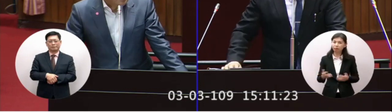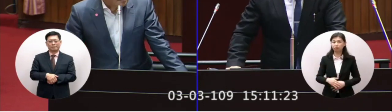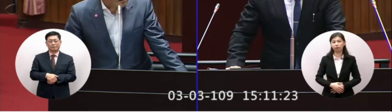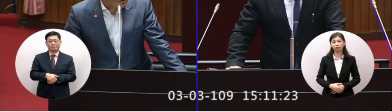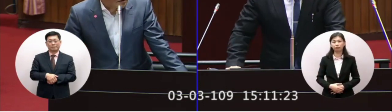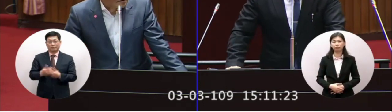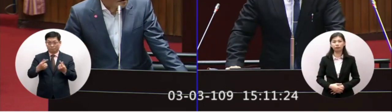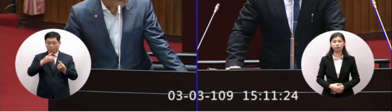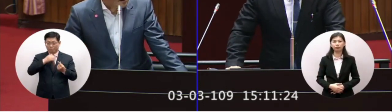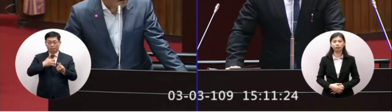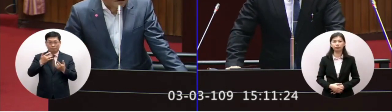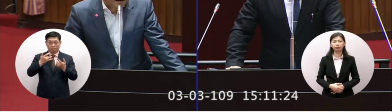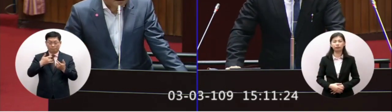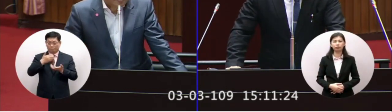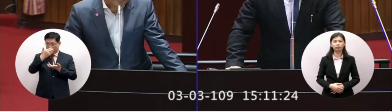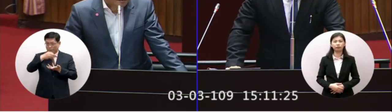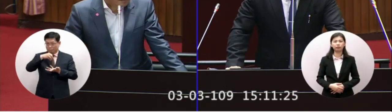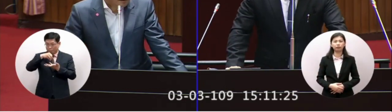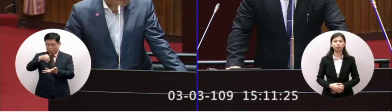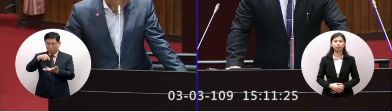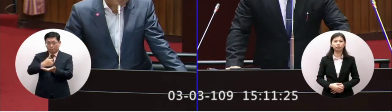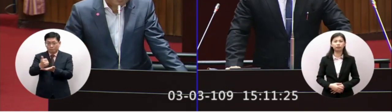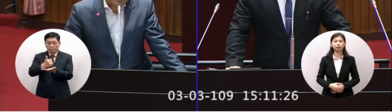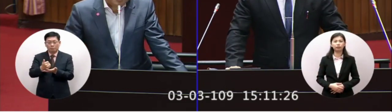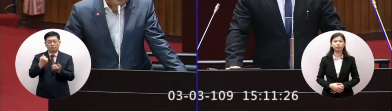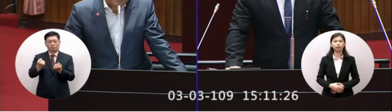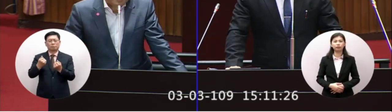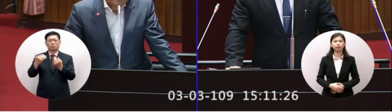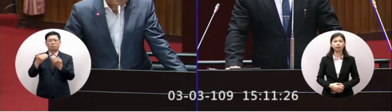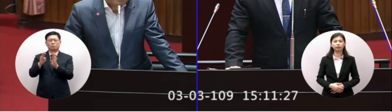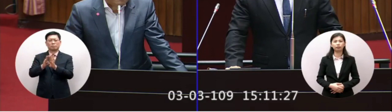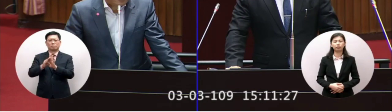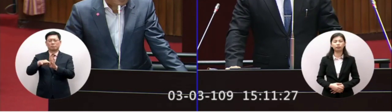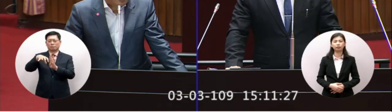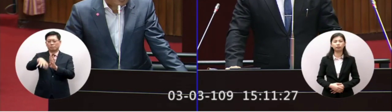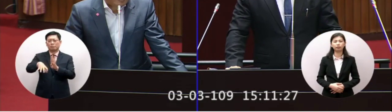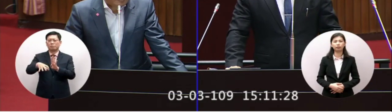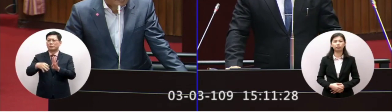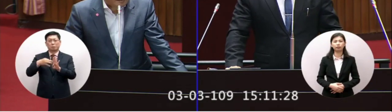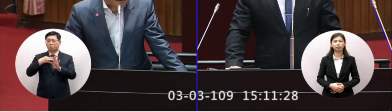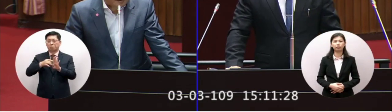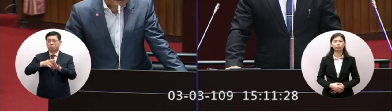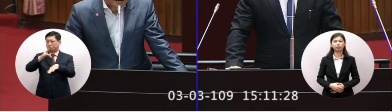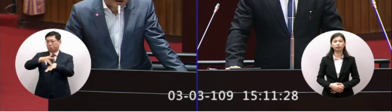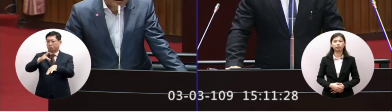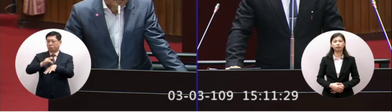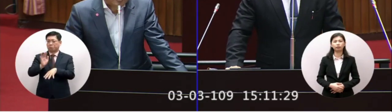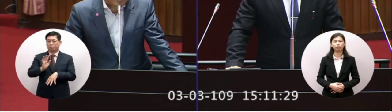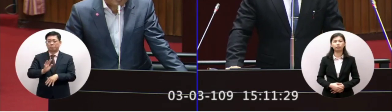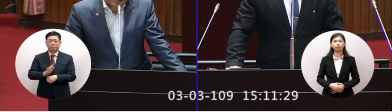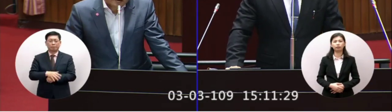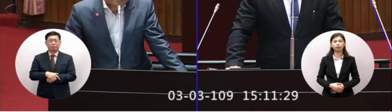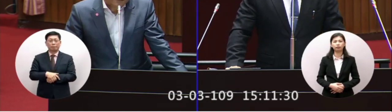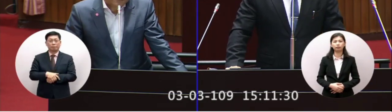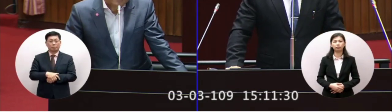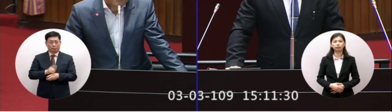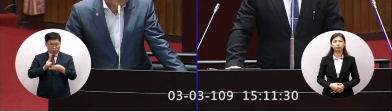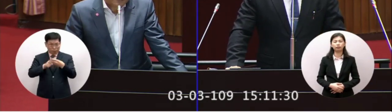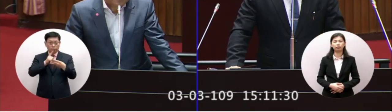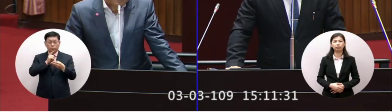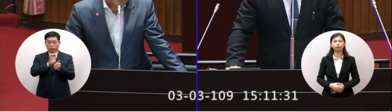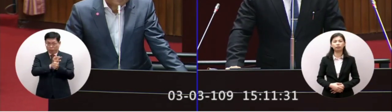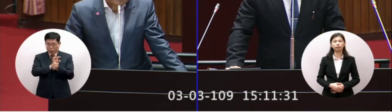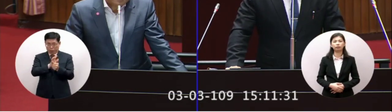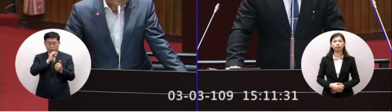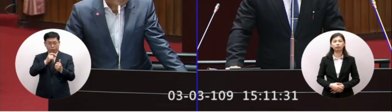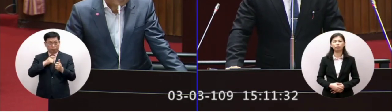行？ 在送餐上面，也就是送到家门口嘛，那不要做一个直接的接触，那主要是服